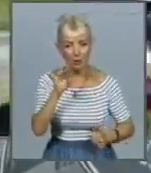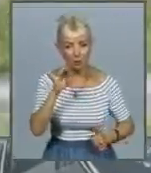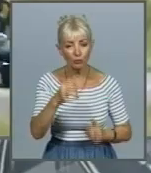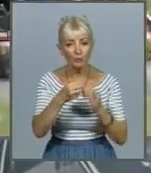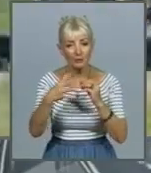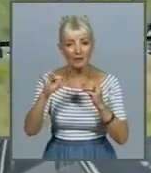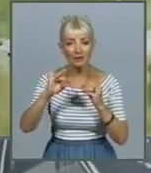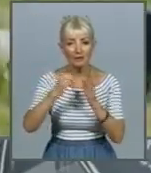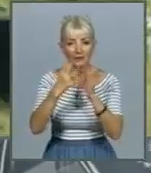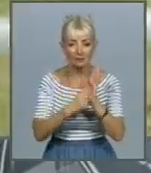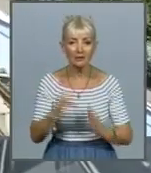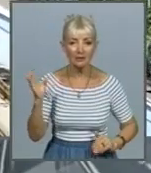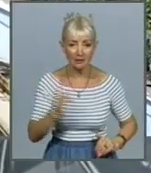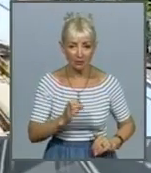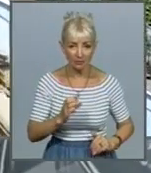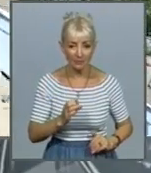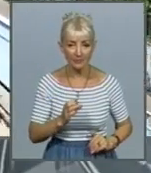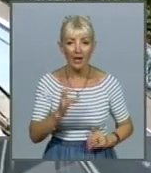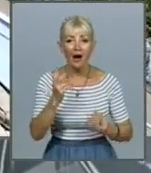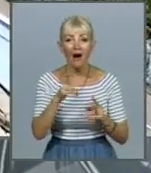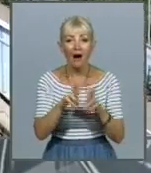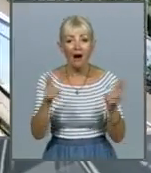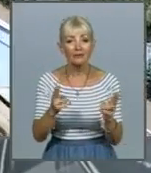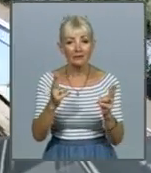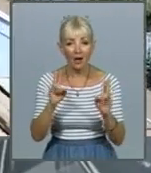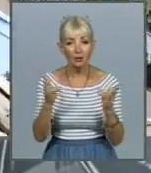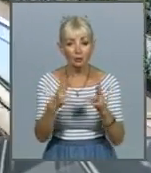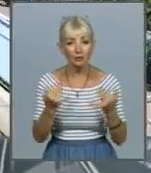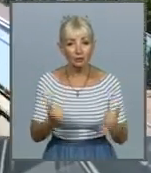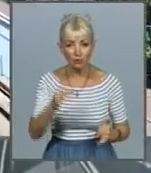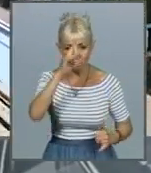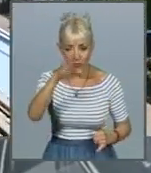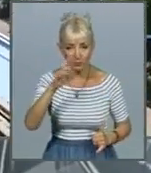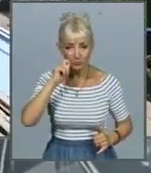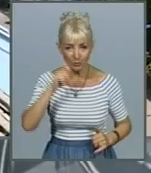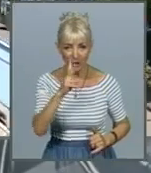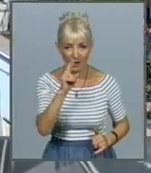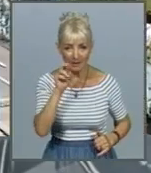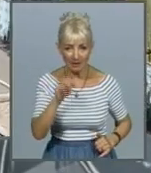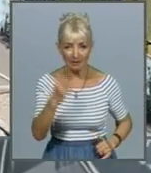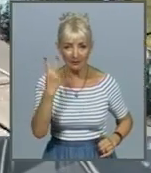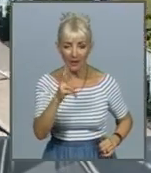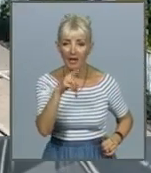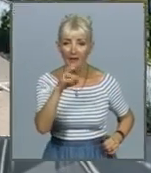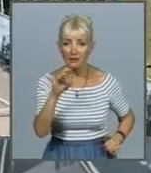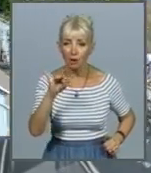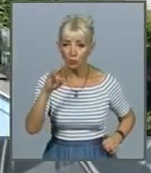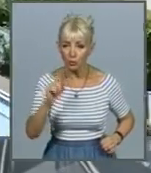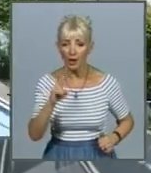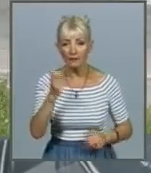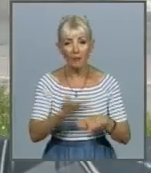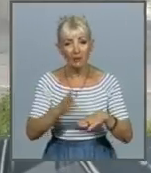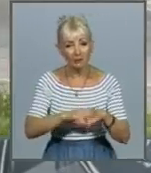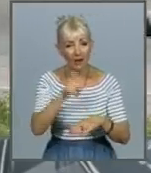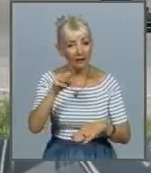18 секунд соответственно одноклубник four ники действующий чемпион страны в к z2 александр герега на полтавском